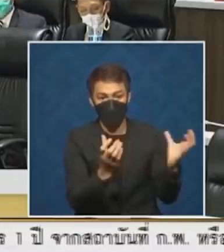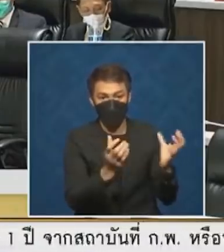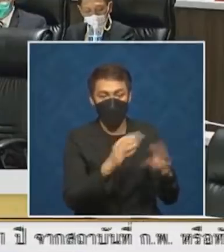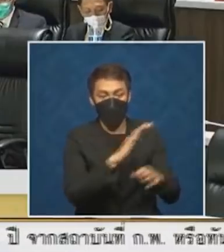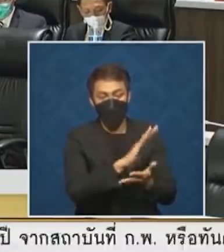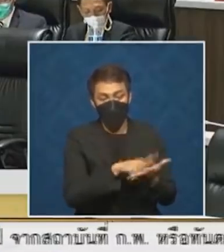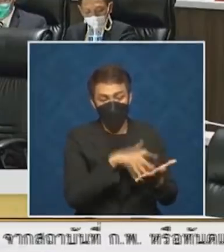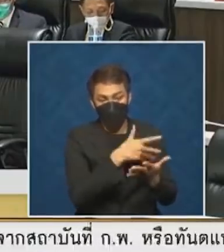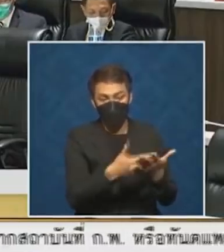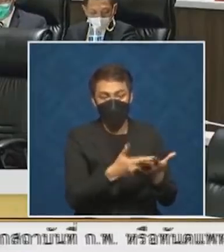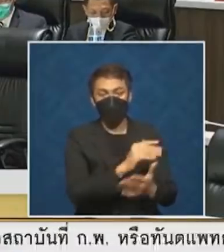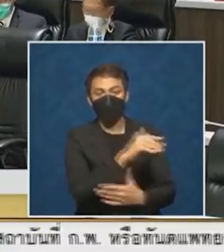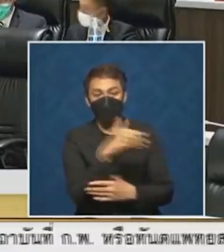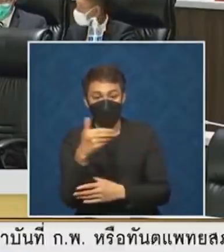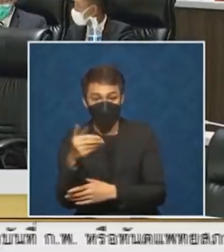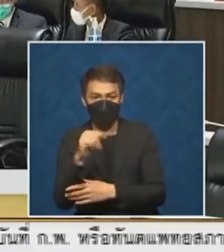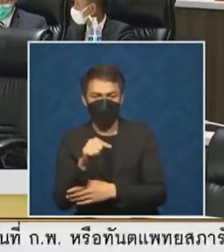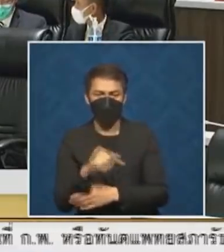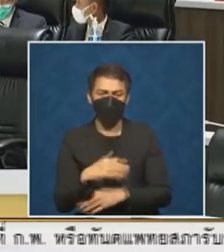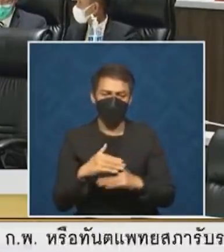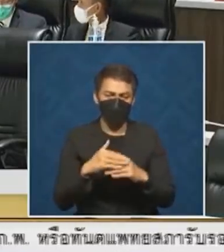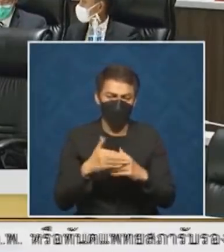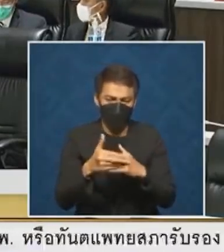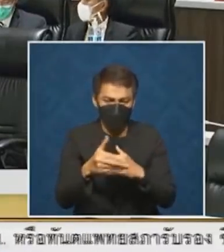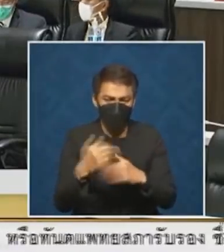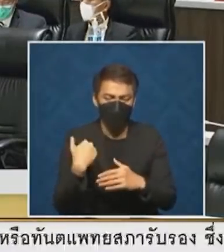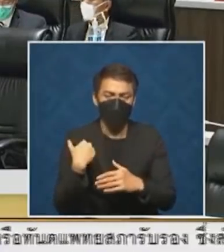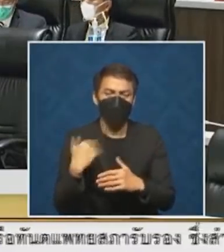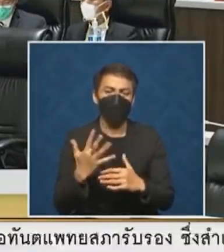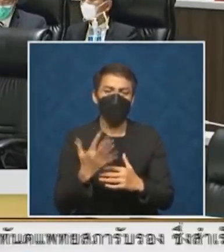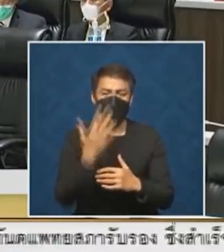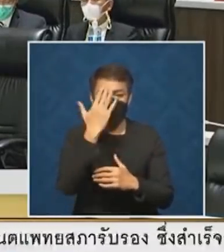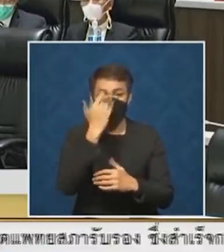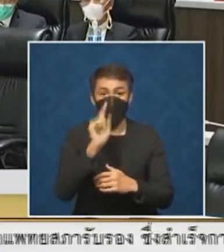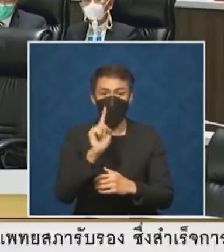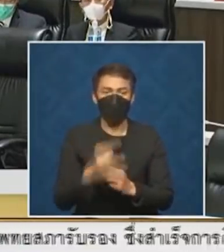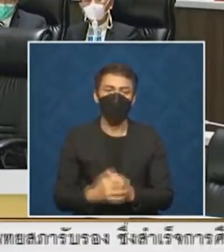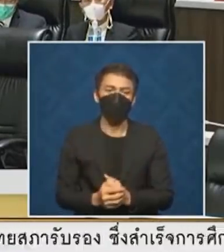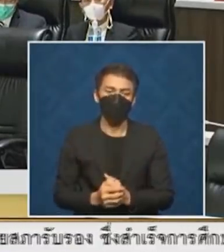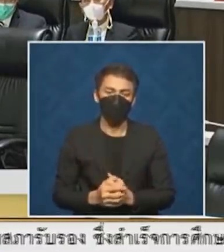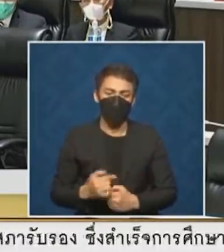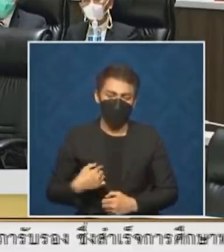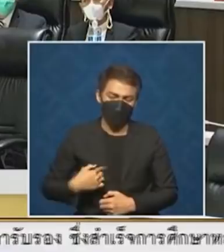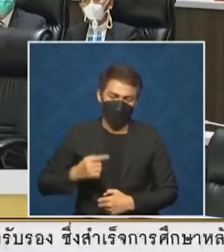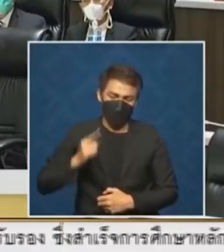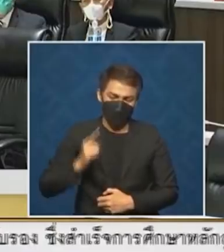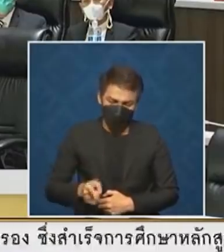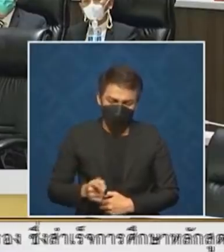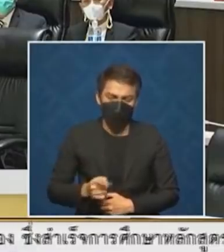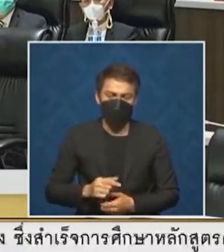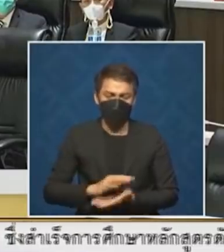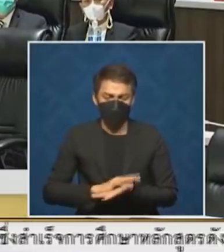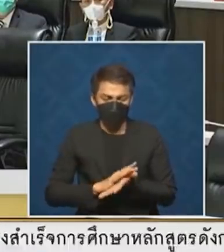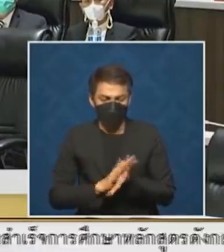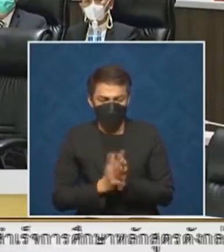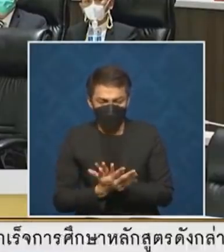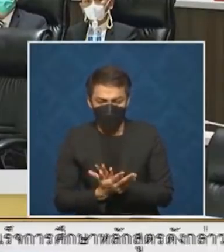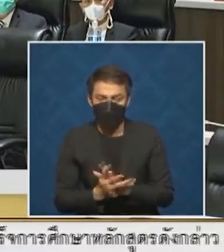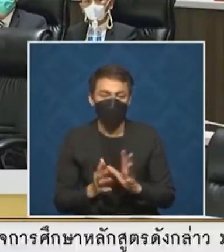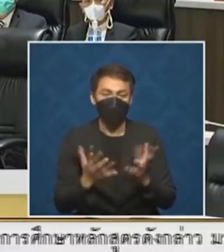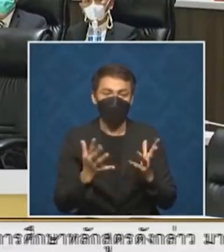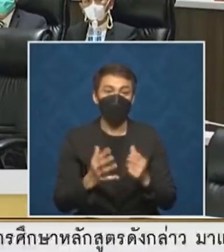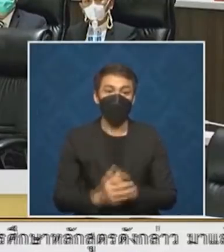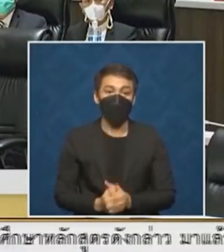สมบทบาทพระรามก็ถือเป็นเรื่องที่ดีฝ่ายค้านตั้งกระทู้ท่านก็ต้องมาตอบการตอบในกระทู้ในสภาคือการแผงสอ